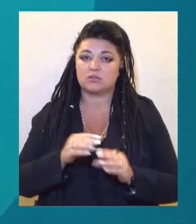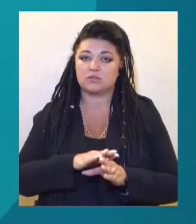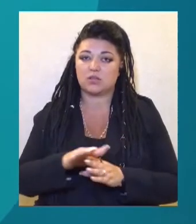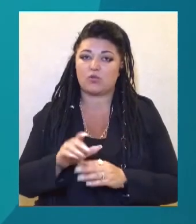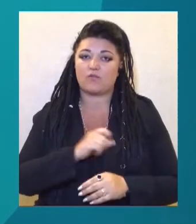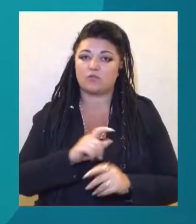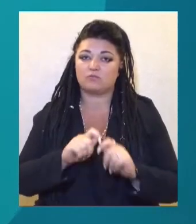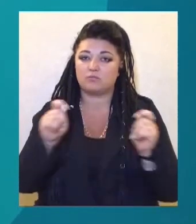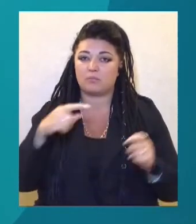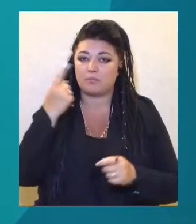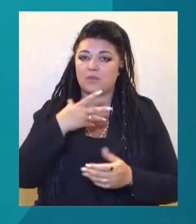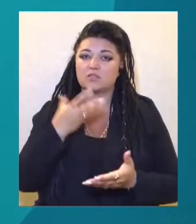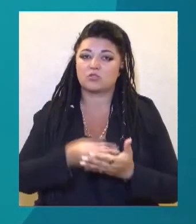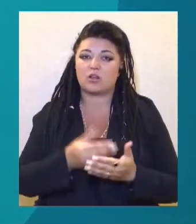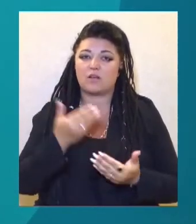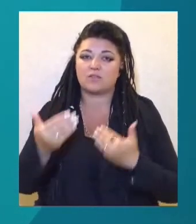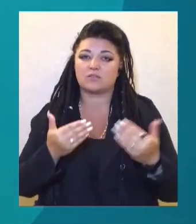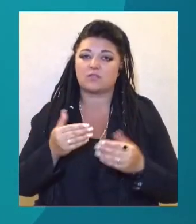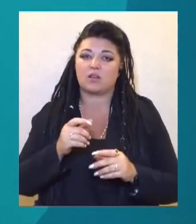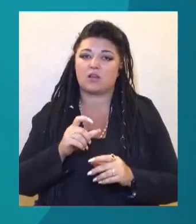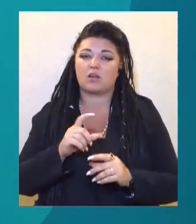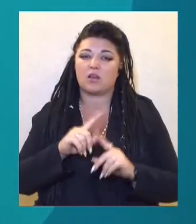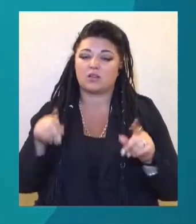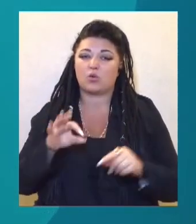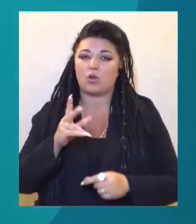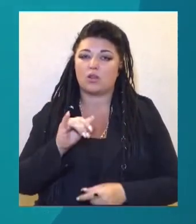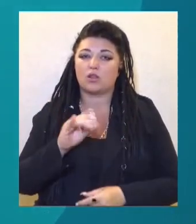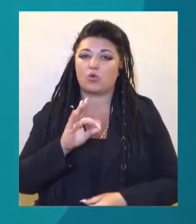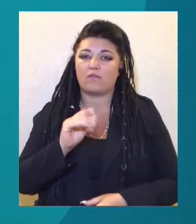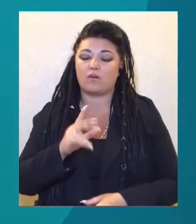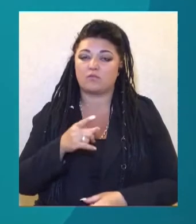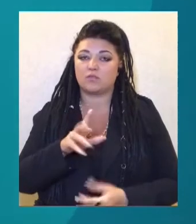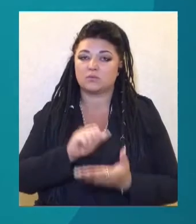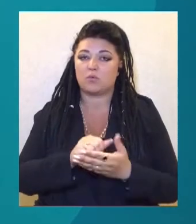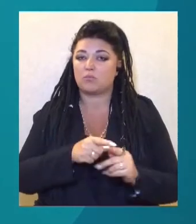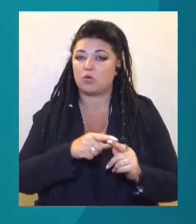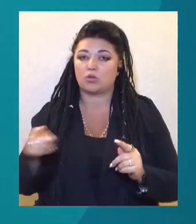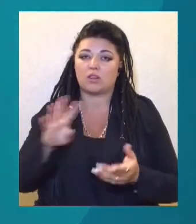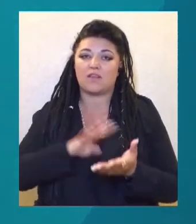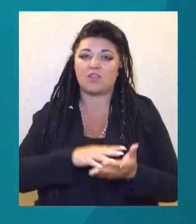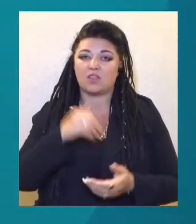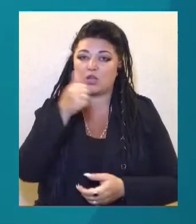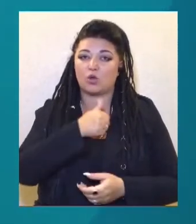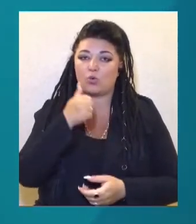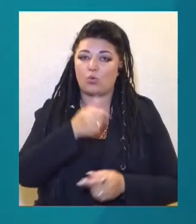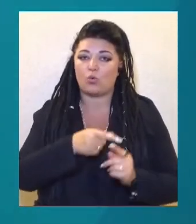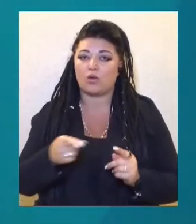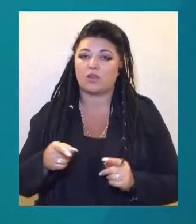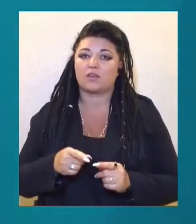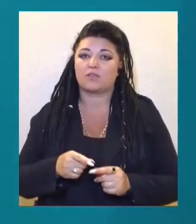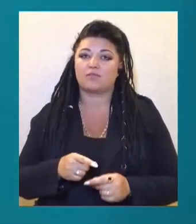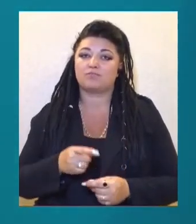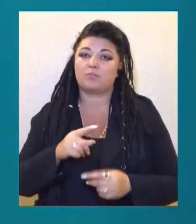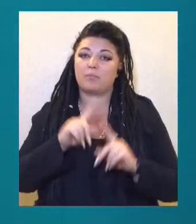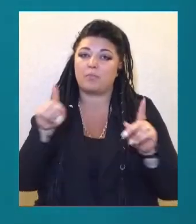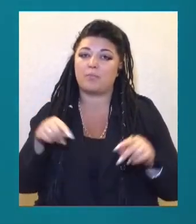персональна виставка картин Ольги Новак. Вона займається мозаїкою протягом 9 років. Тематика робіт різноманітна – від портретів до